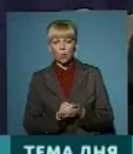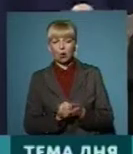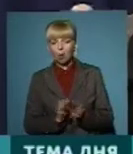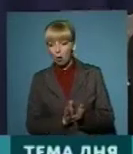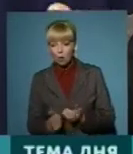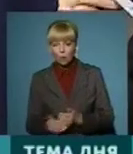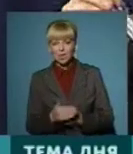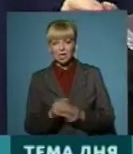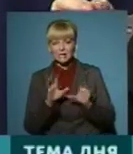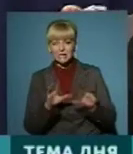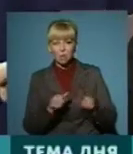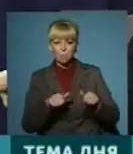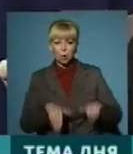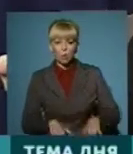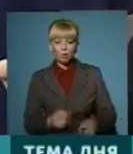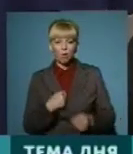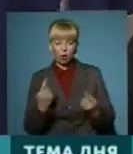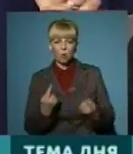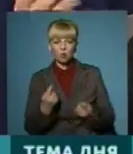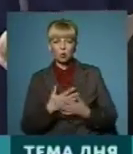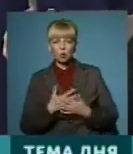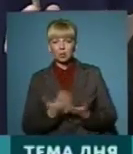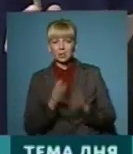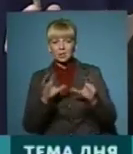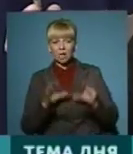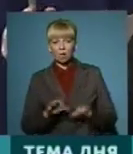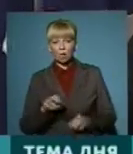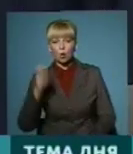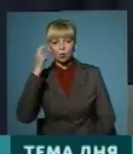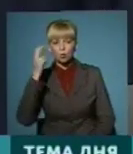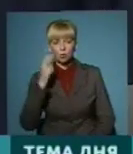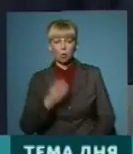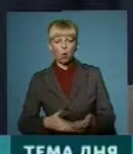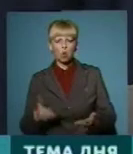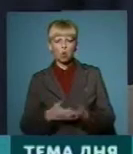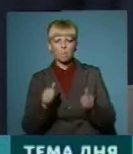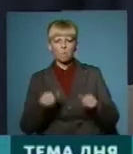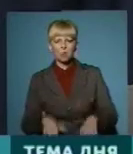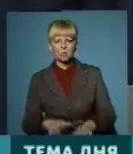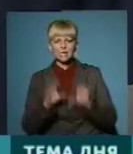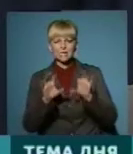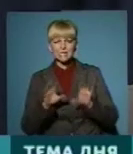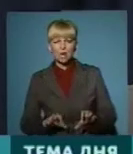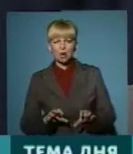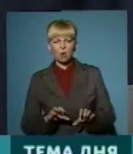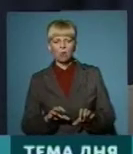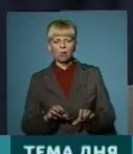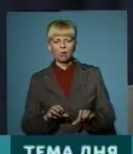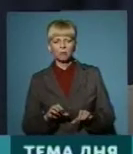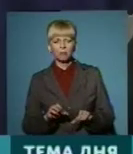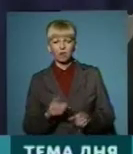закон, постановою, як у нас це звичайно люблять, є закон по Чорнобилю, відмінити постановою, тобто закон відміняється